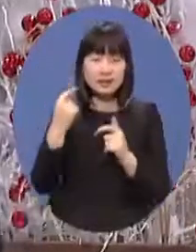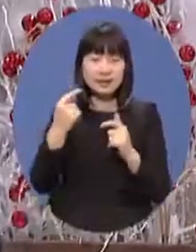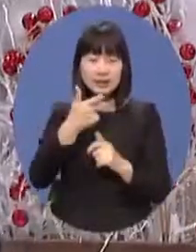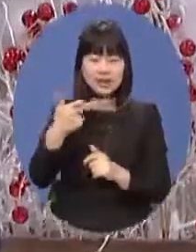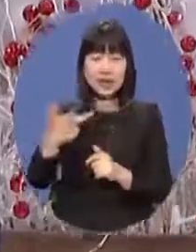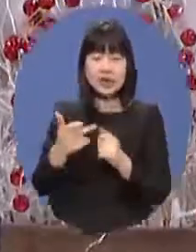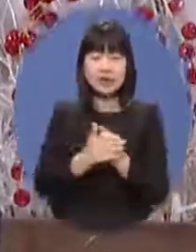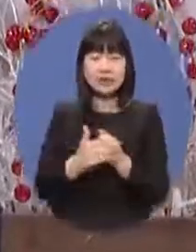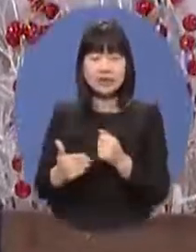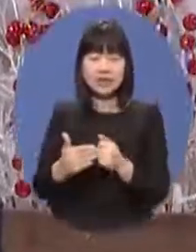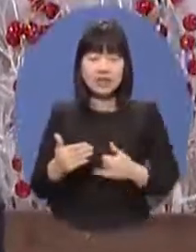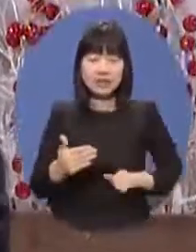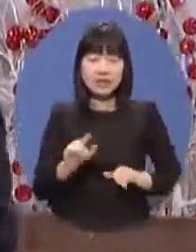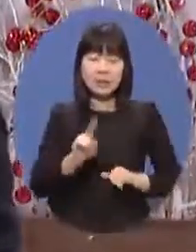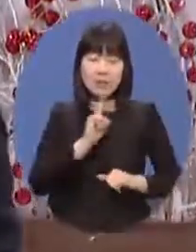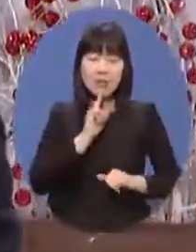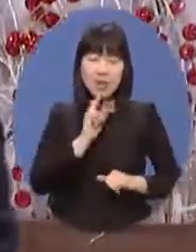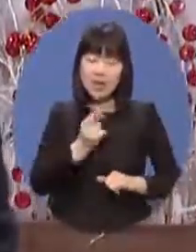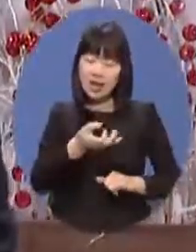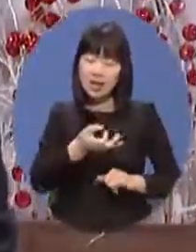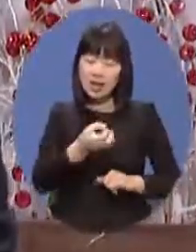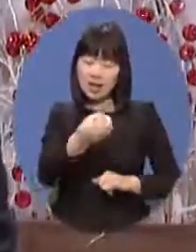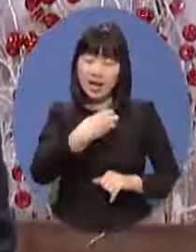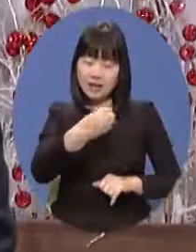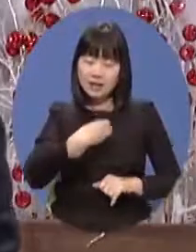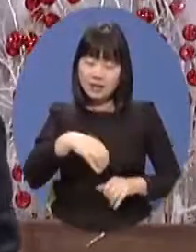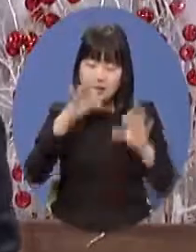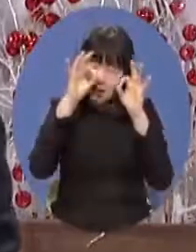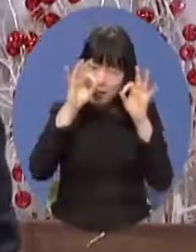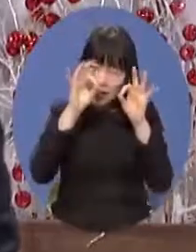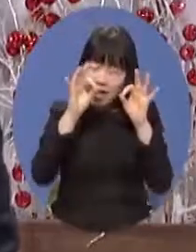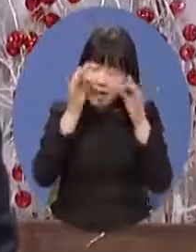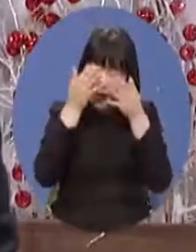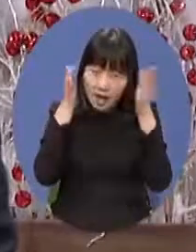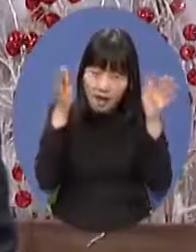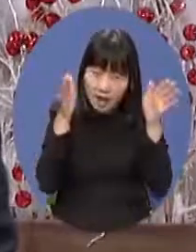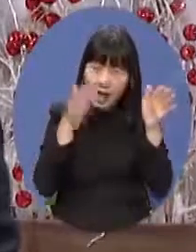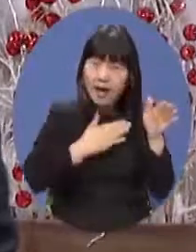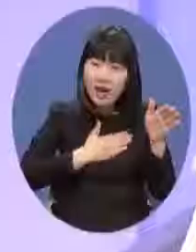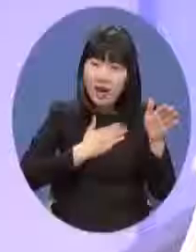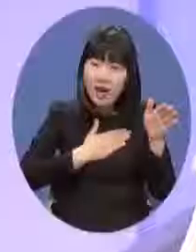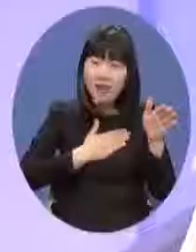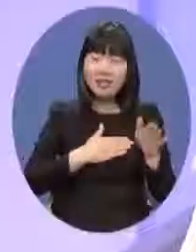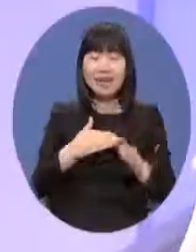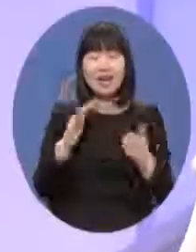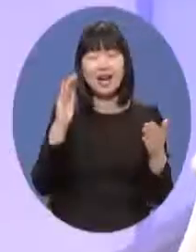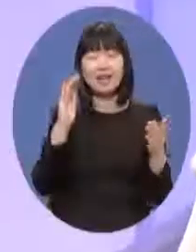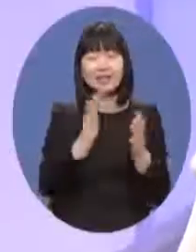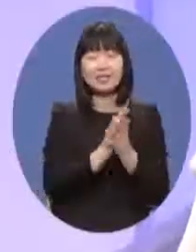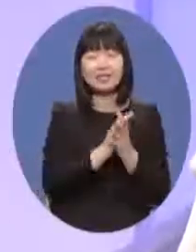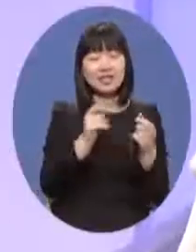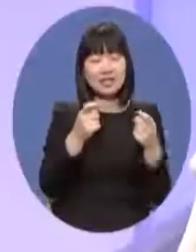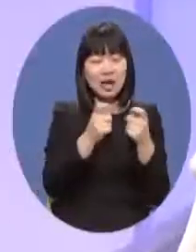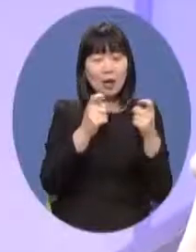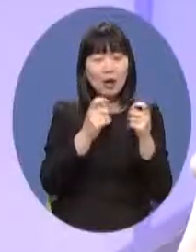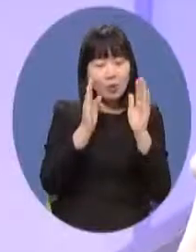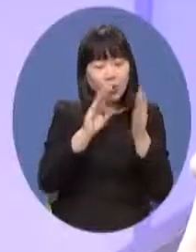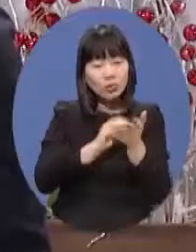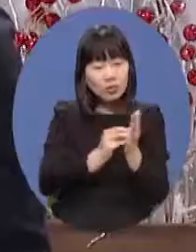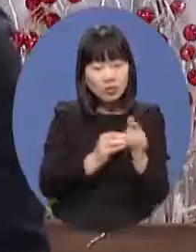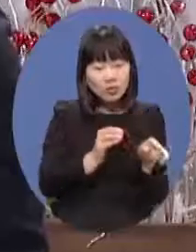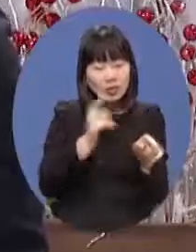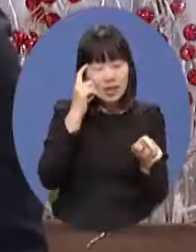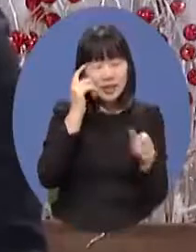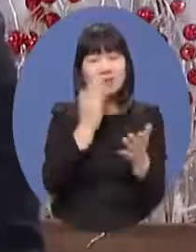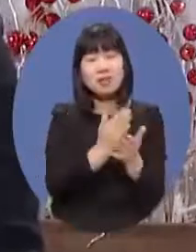도대체 아이가 무슨 이야기를 하나, 학교에서 공부를 얼마나 했나, 뭐 친구랑 얼마나 싸우지 않았나, 이것만 자꾸 듣지 마시고 네. 아이들 마음속에